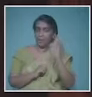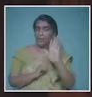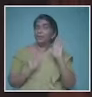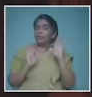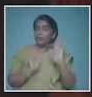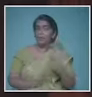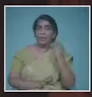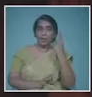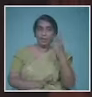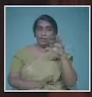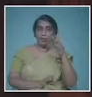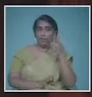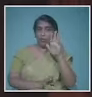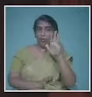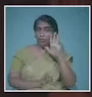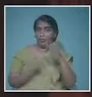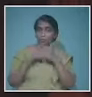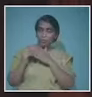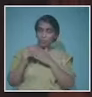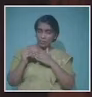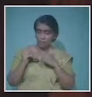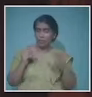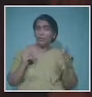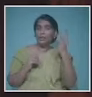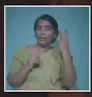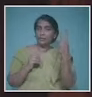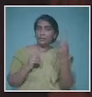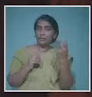නමුත් 1995 සිට